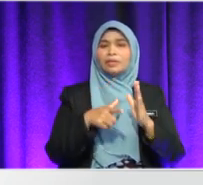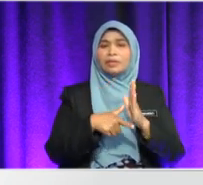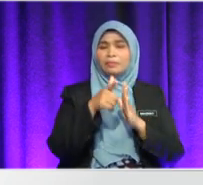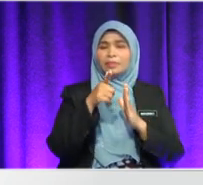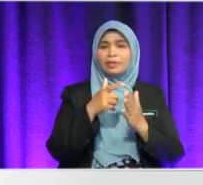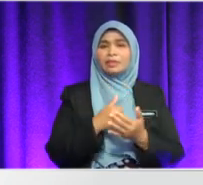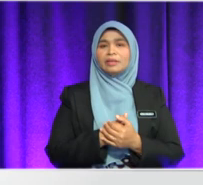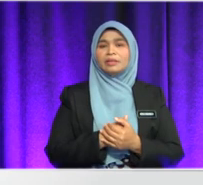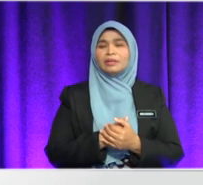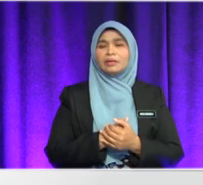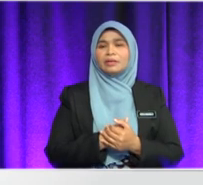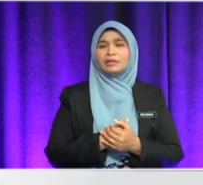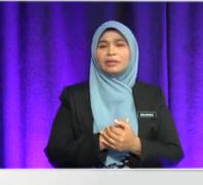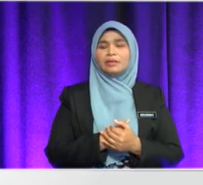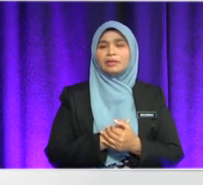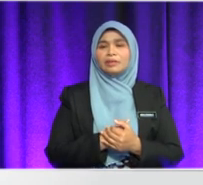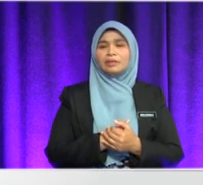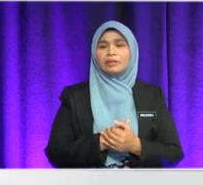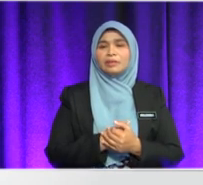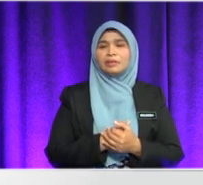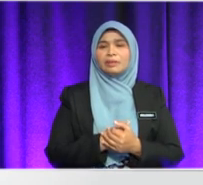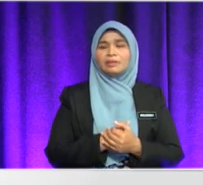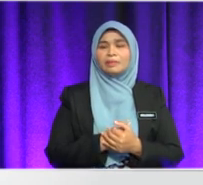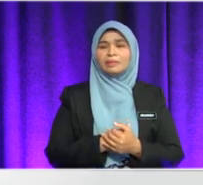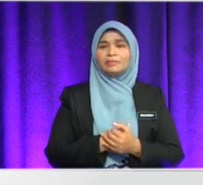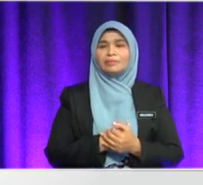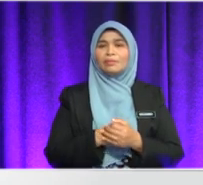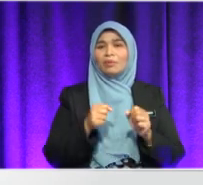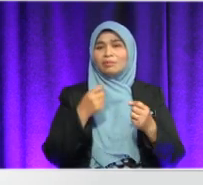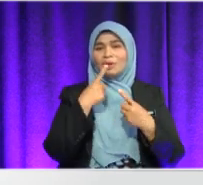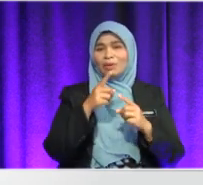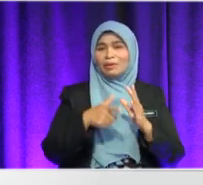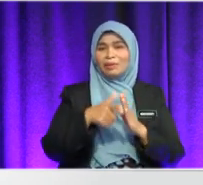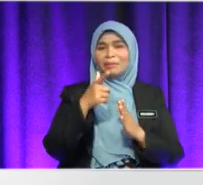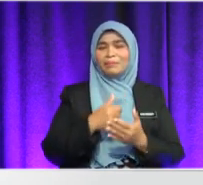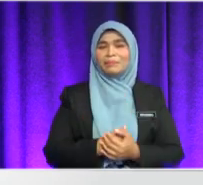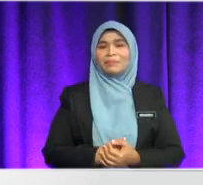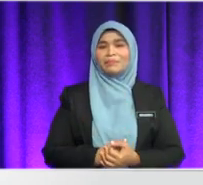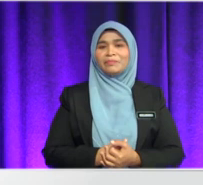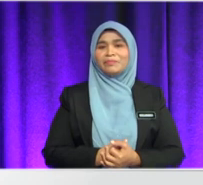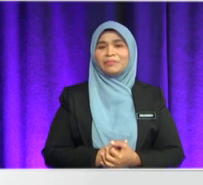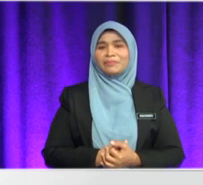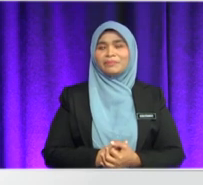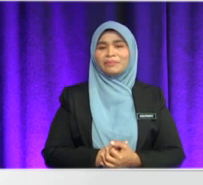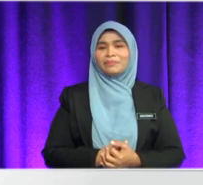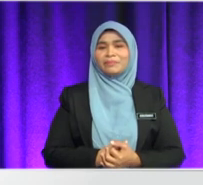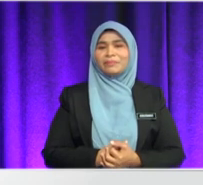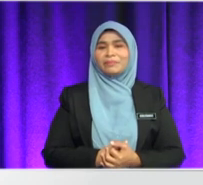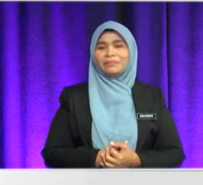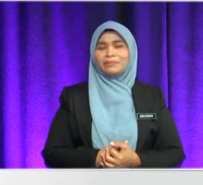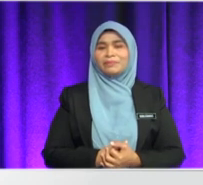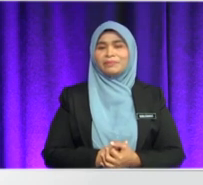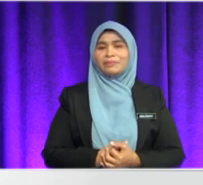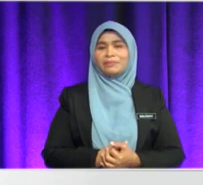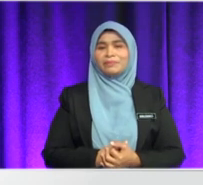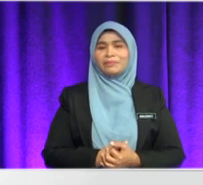apa yang dia minta dari Jawa 4 dia jawab 6 pembeli janji